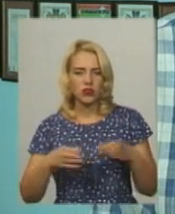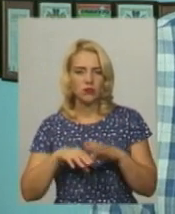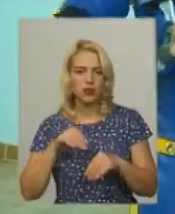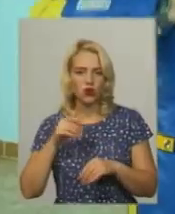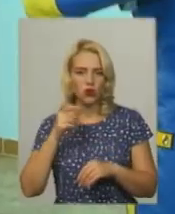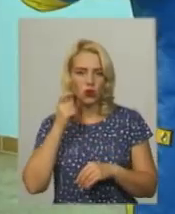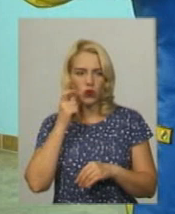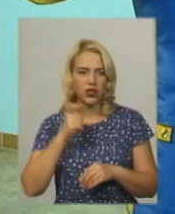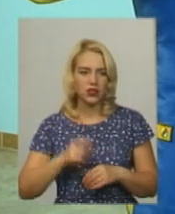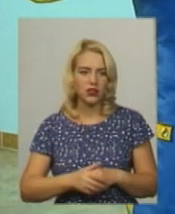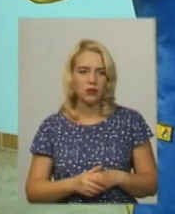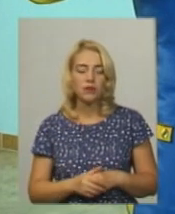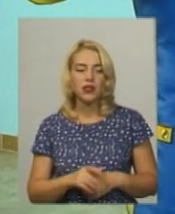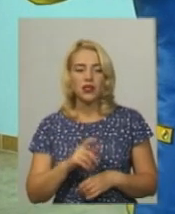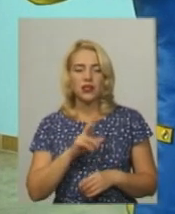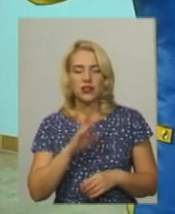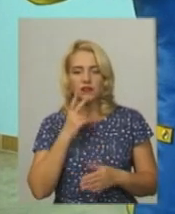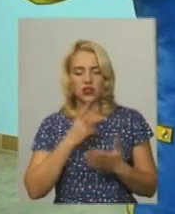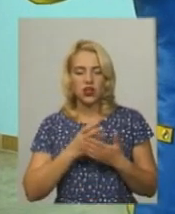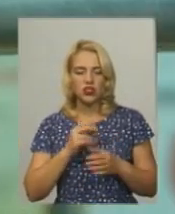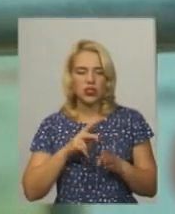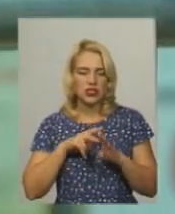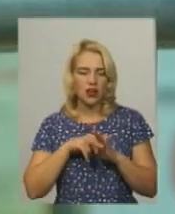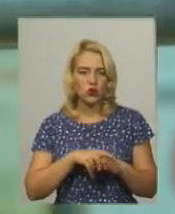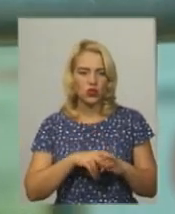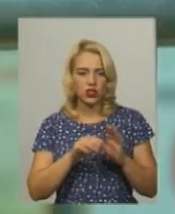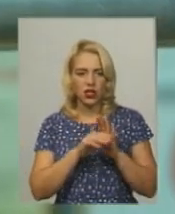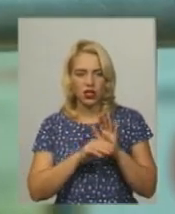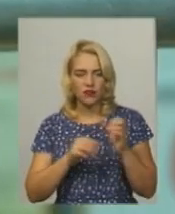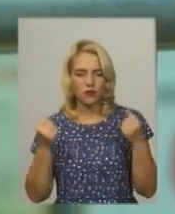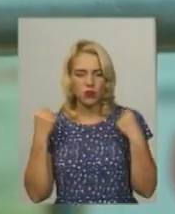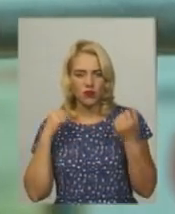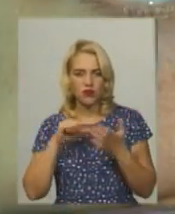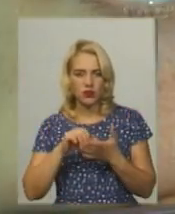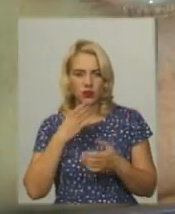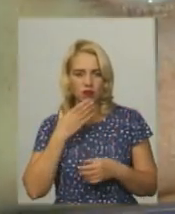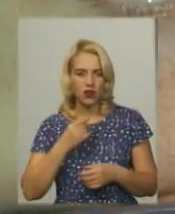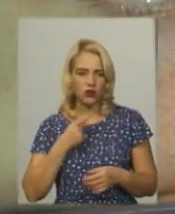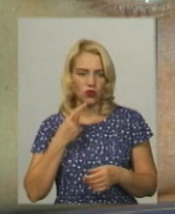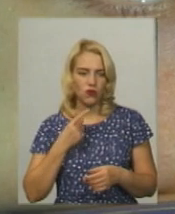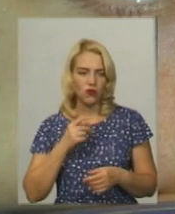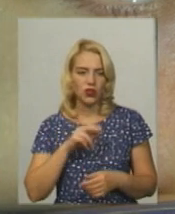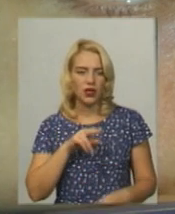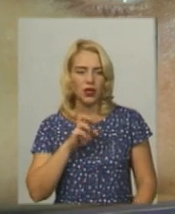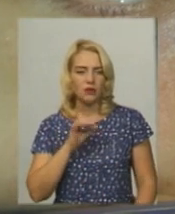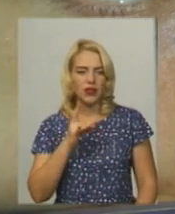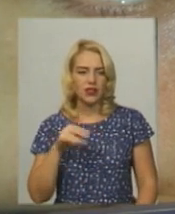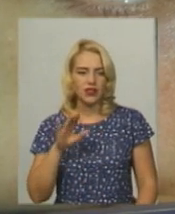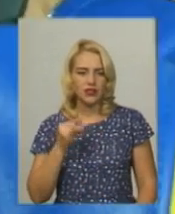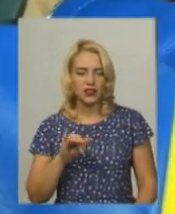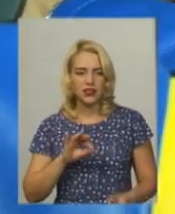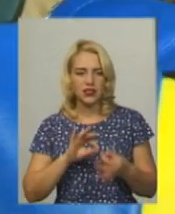України. Незважаючи на загружений графік змагань, спортсмени виступили непогано, вважає Петро Бадрецький. Складність полягала в